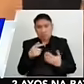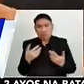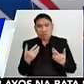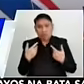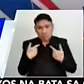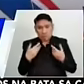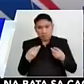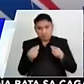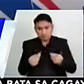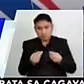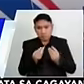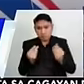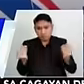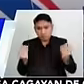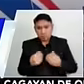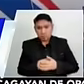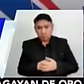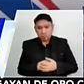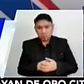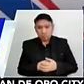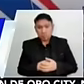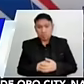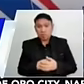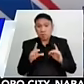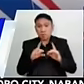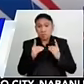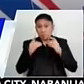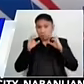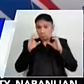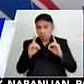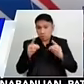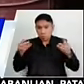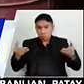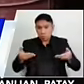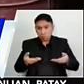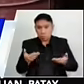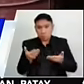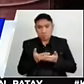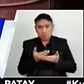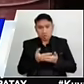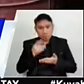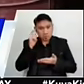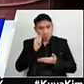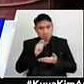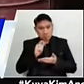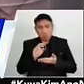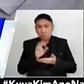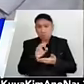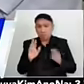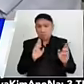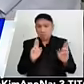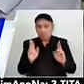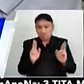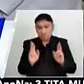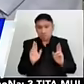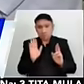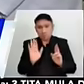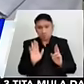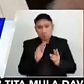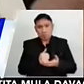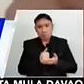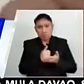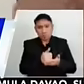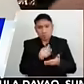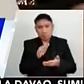dyan. Naglabas na ng pahayagan DepEd para i-welcome ang susunod na kalihim at handa raw makipagtulungan sa kanyang liderato para sa pag-aangat ng